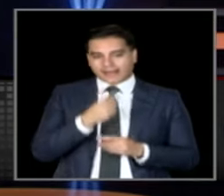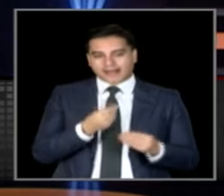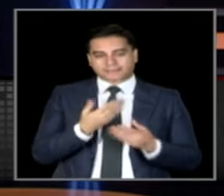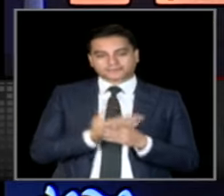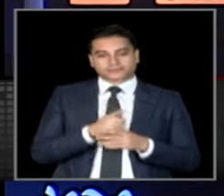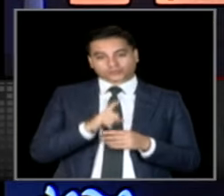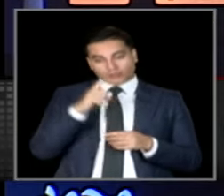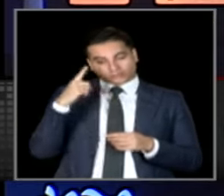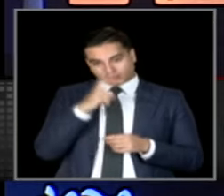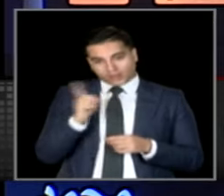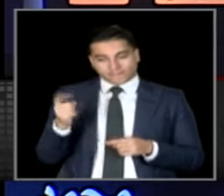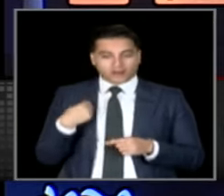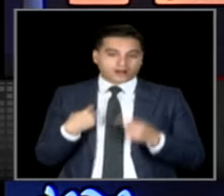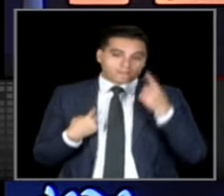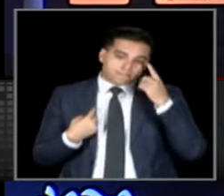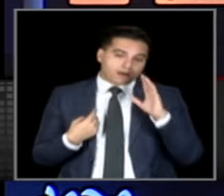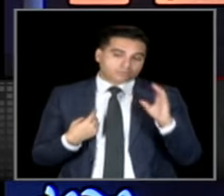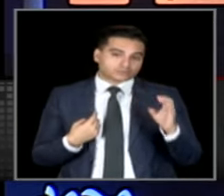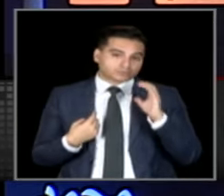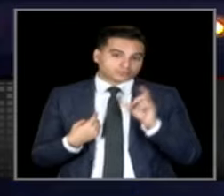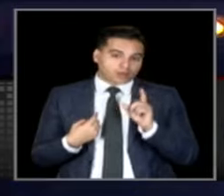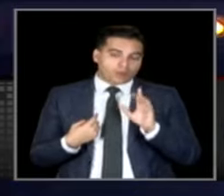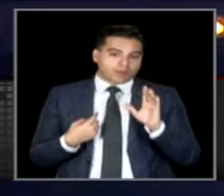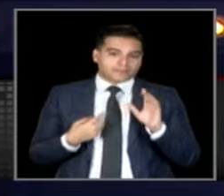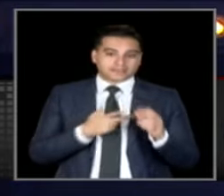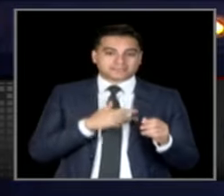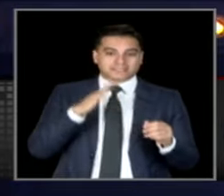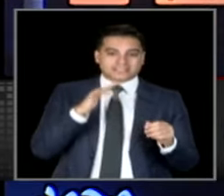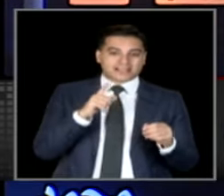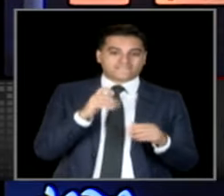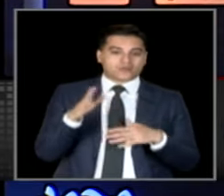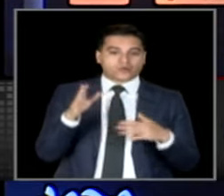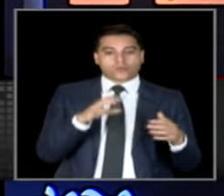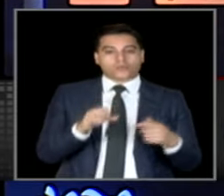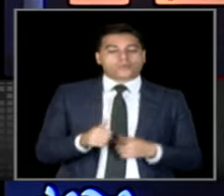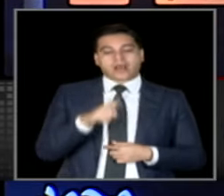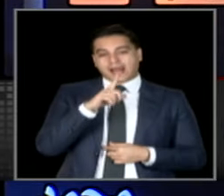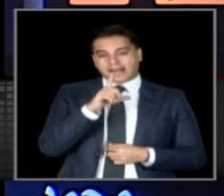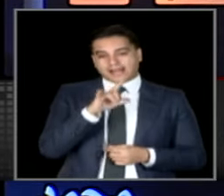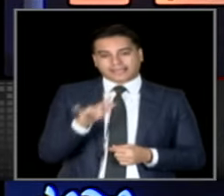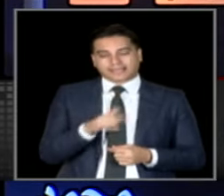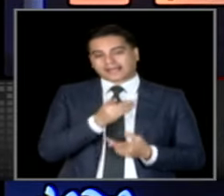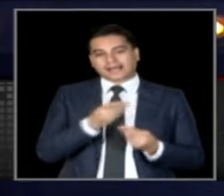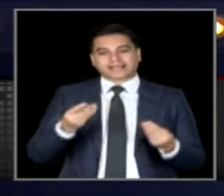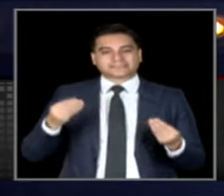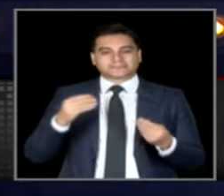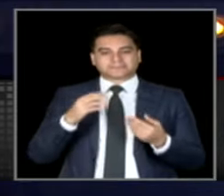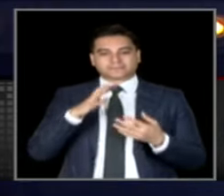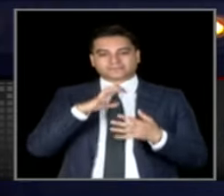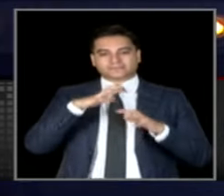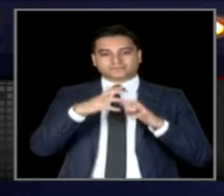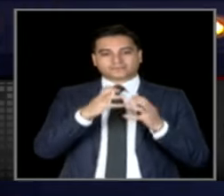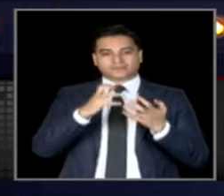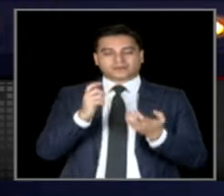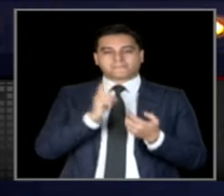السؤال ده صعب. ما أعرفش هو كاريكاتير ولا لأ. سيف وانلي. سيف وانلي دول تشكيليين. أوكي.